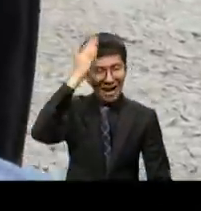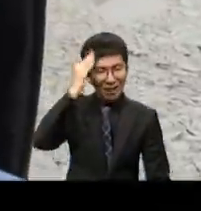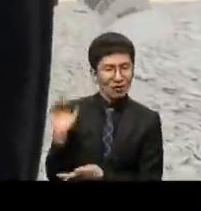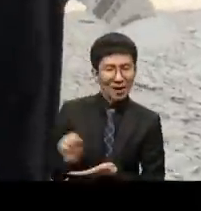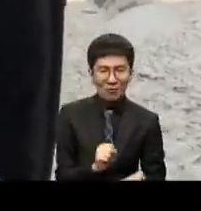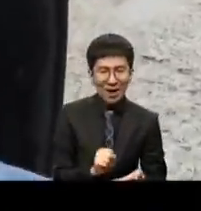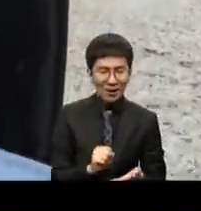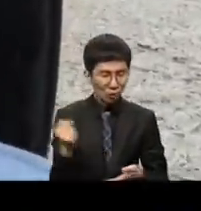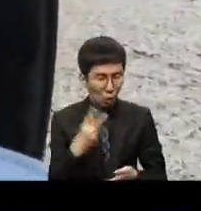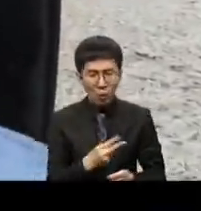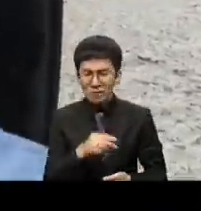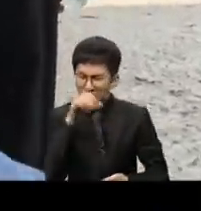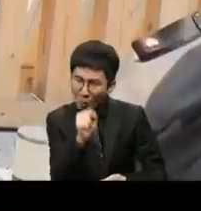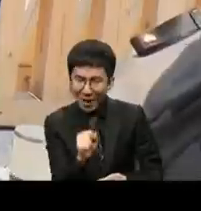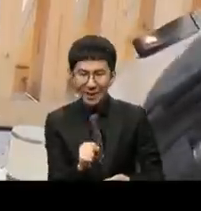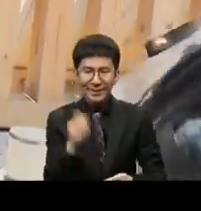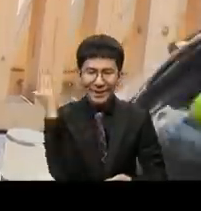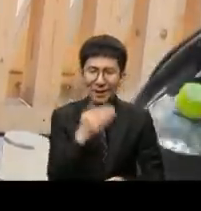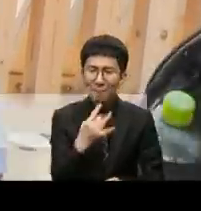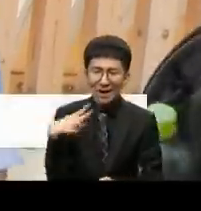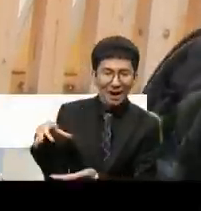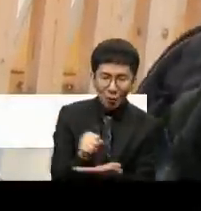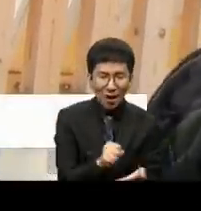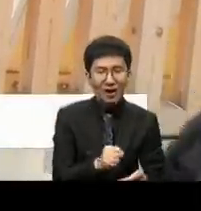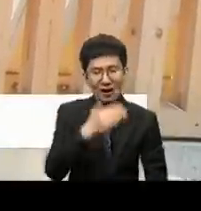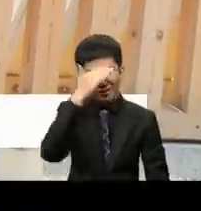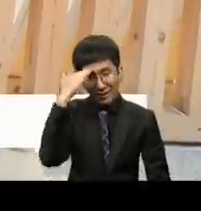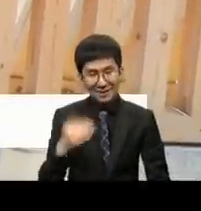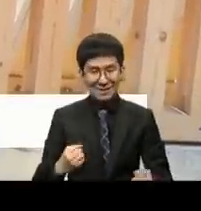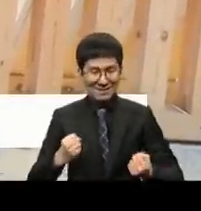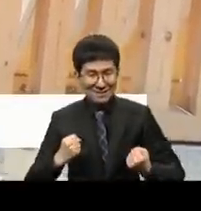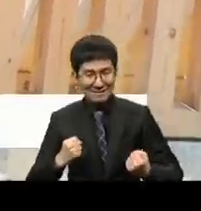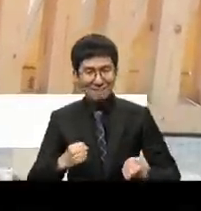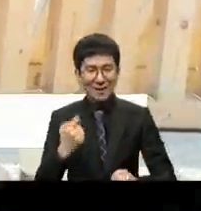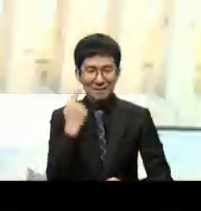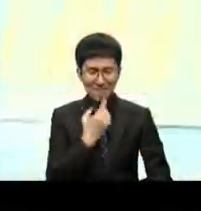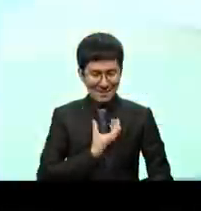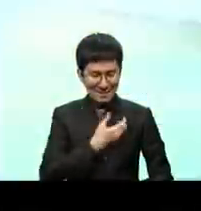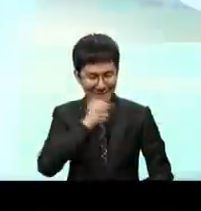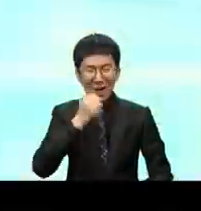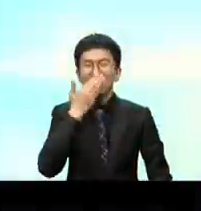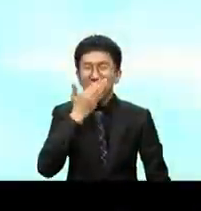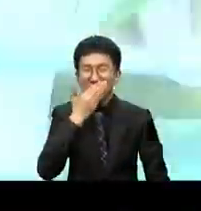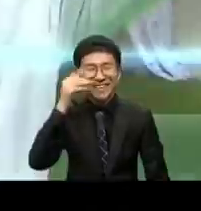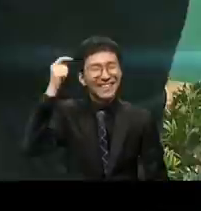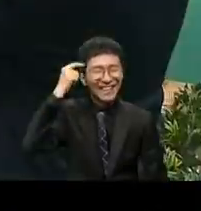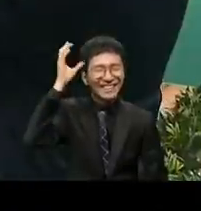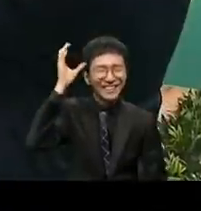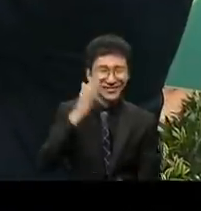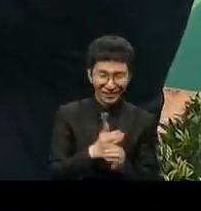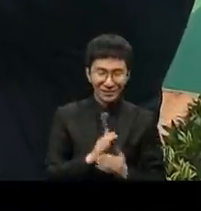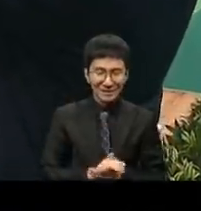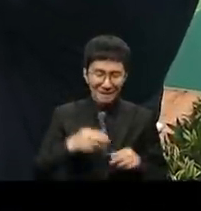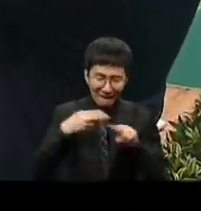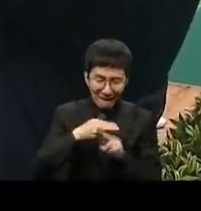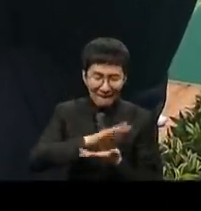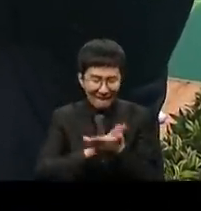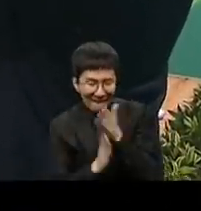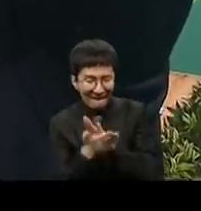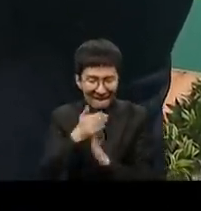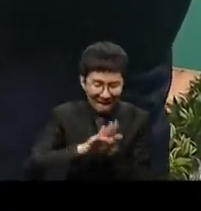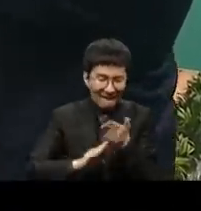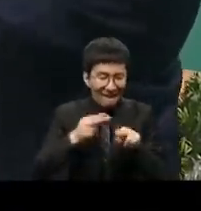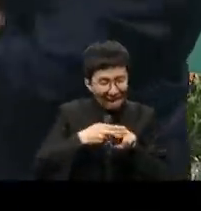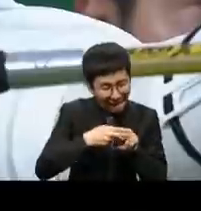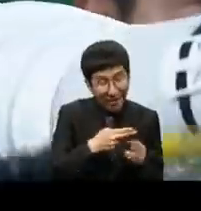돼 다행이란 표정입니다. 예, 힘이 날 것 같고 메달 딸 수 있을 것 같습니다. 정성껏 만든 맞춤형 한식을